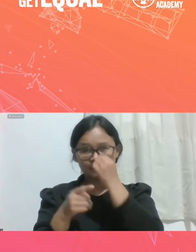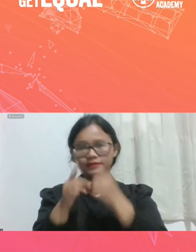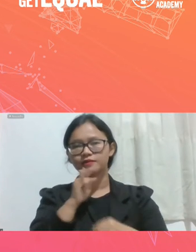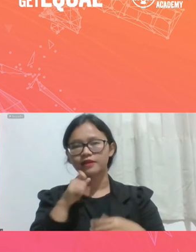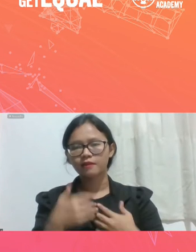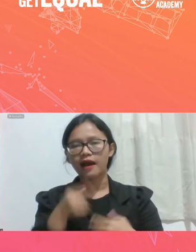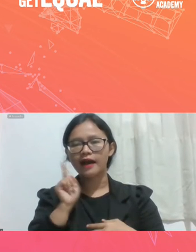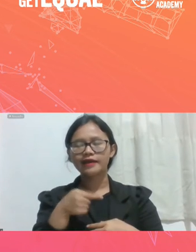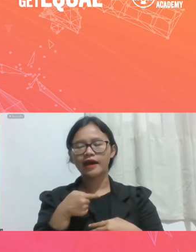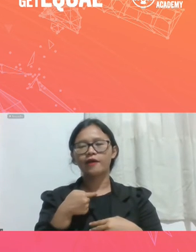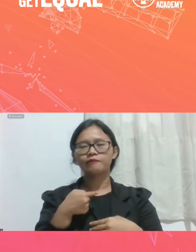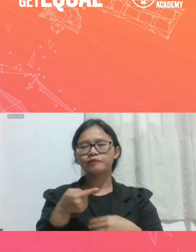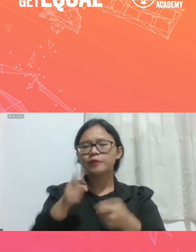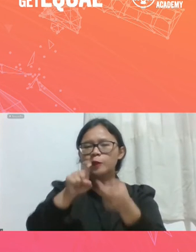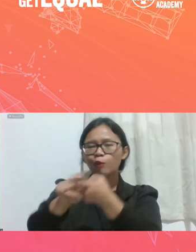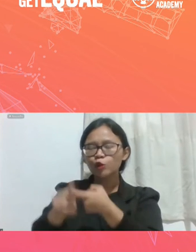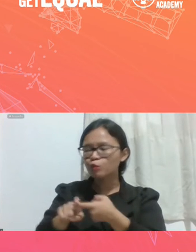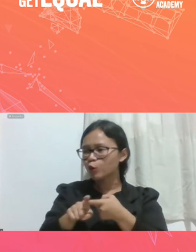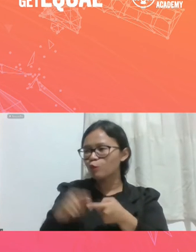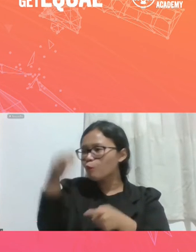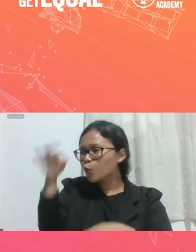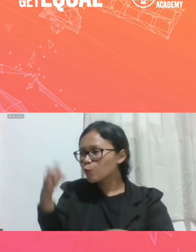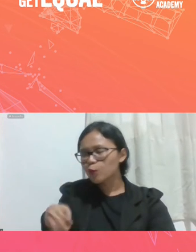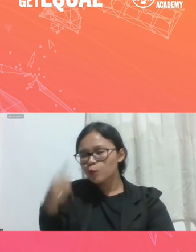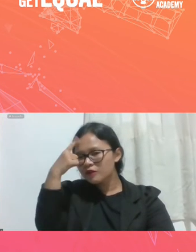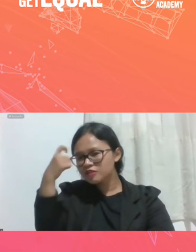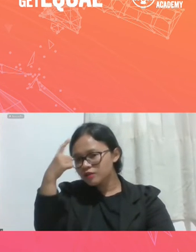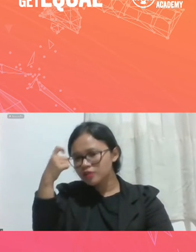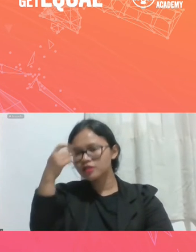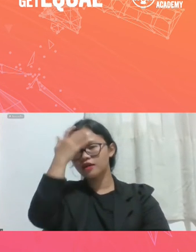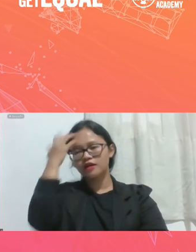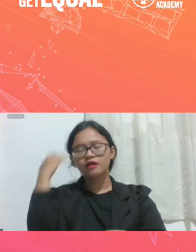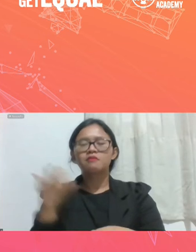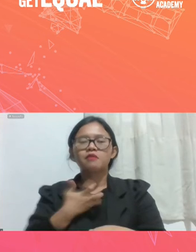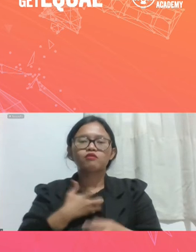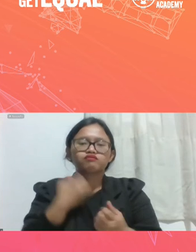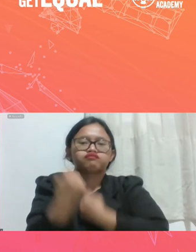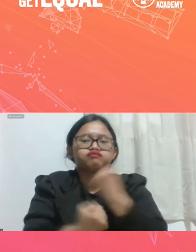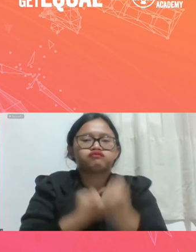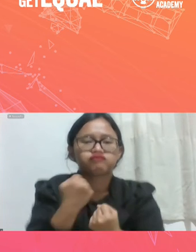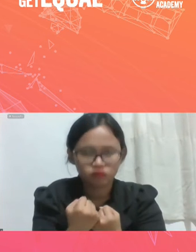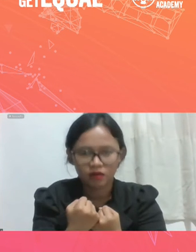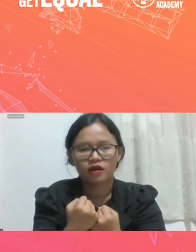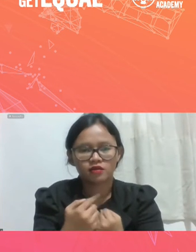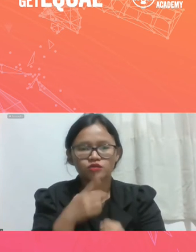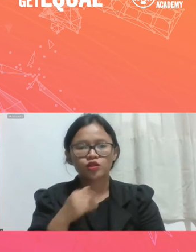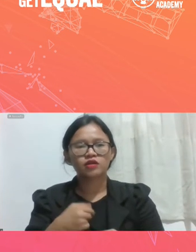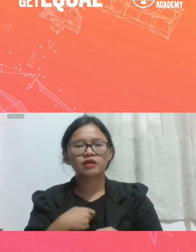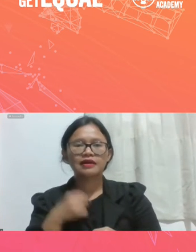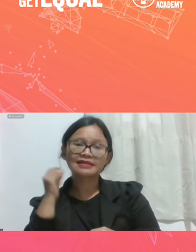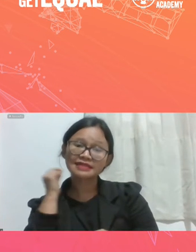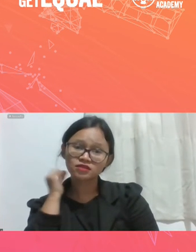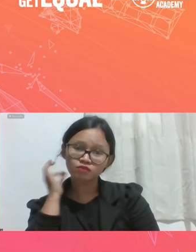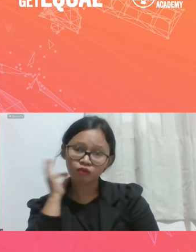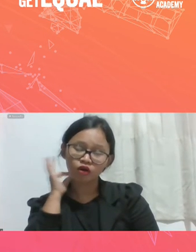ya, terutama mungkin teman-teman yang baru belajar lagi mau tweet atau apa hal-hal katakanlah untuk merespon isu